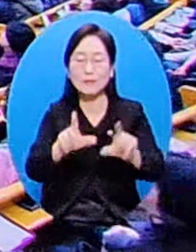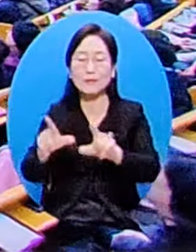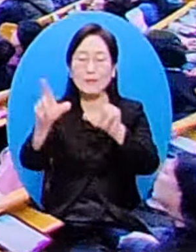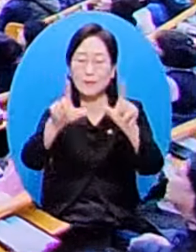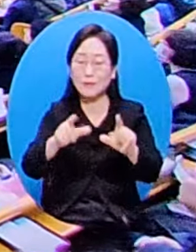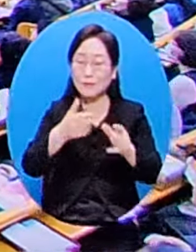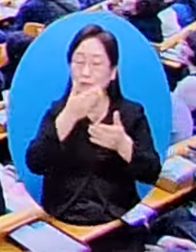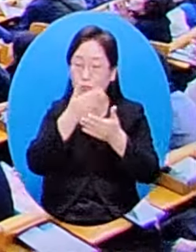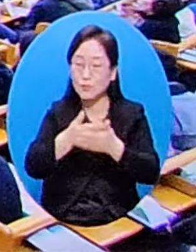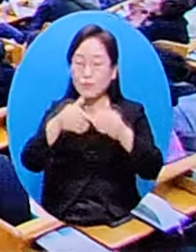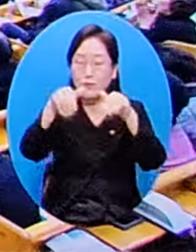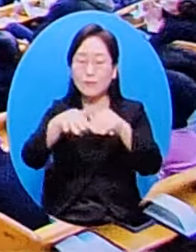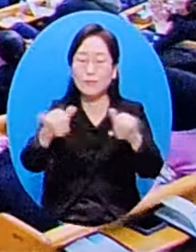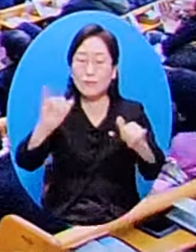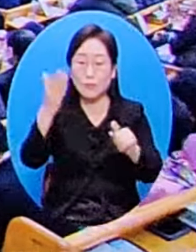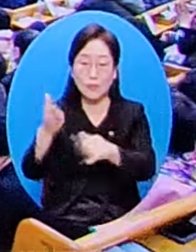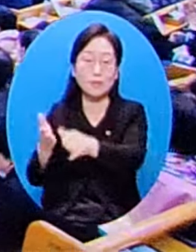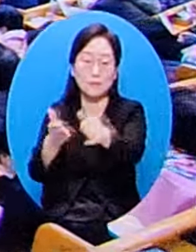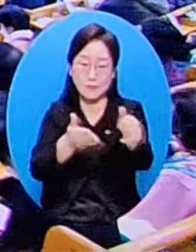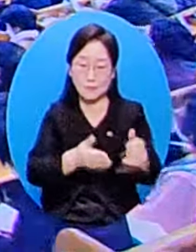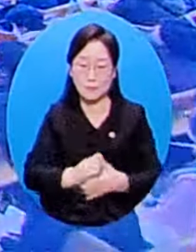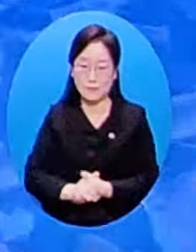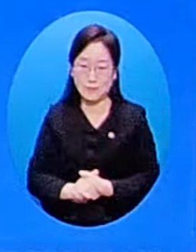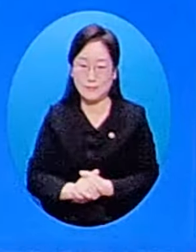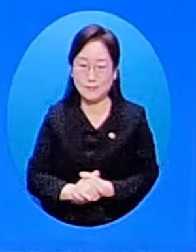주님의 귀한 일꾼들이 다 되시기 바랍니다.